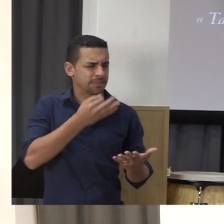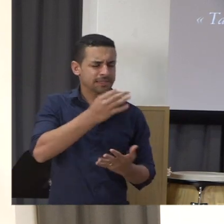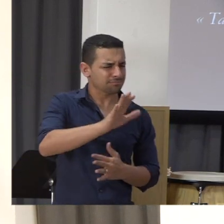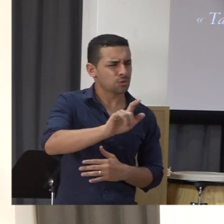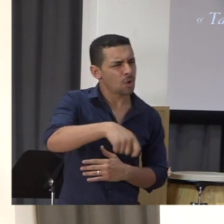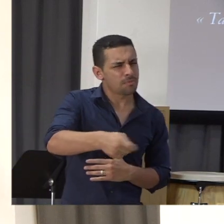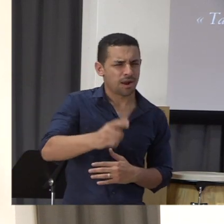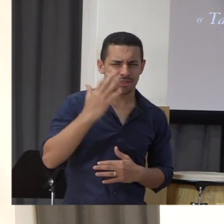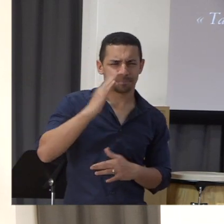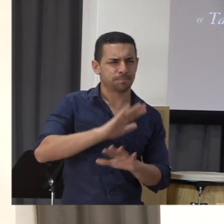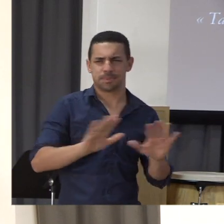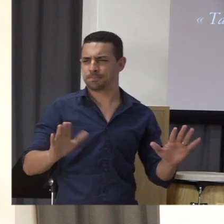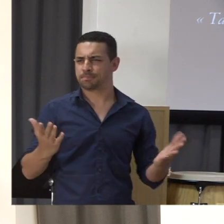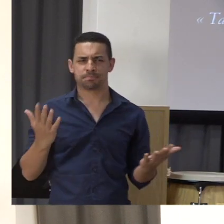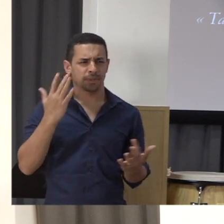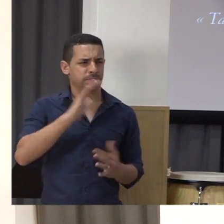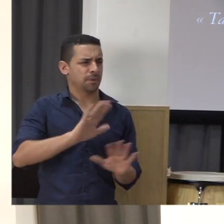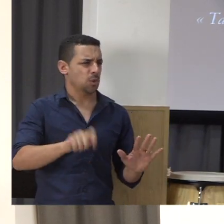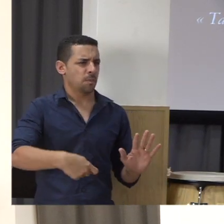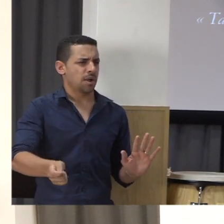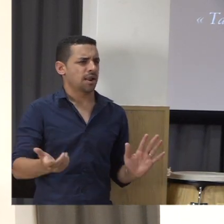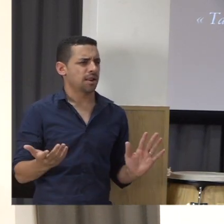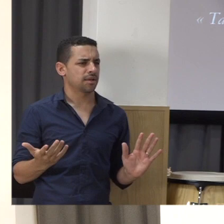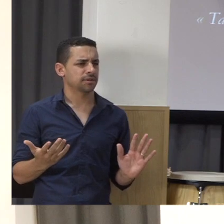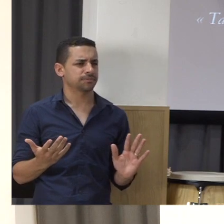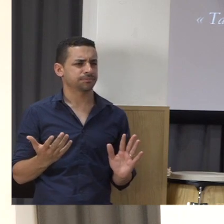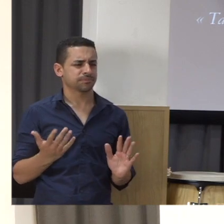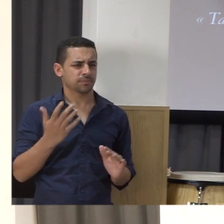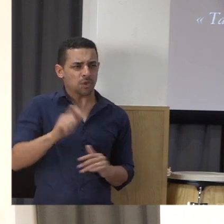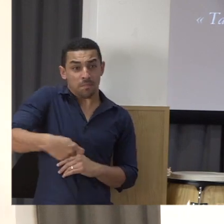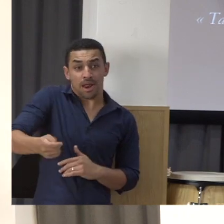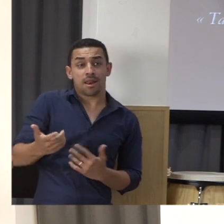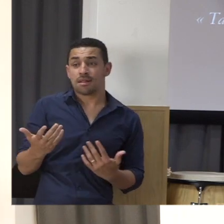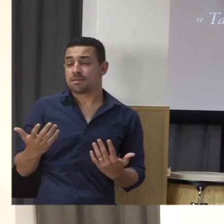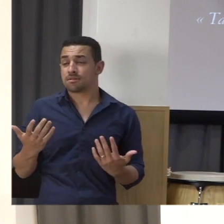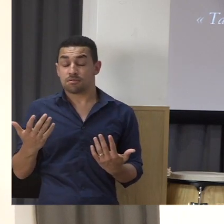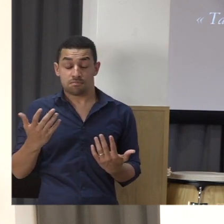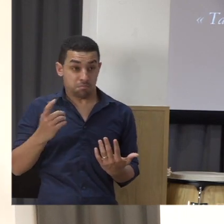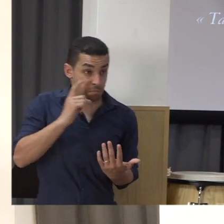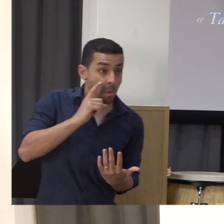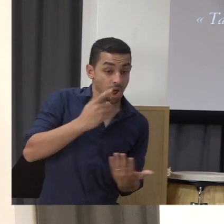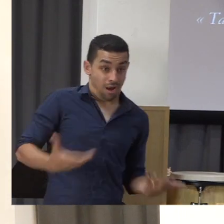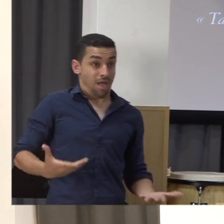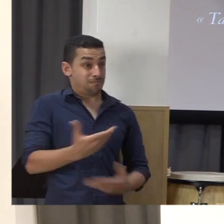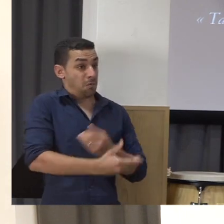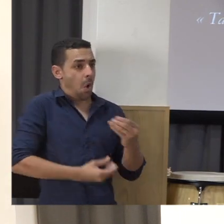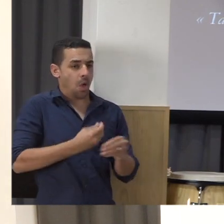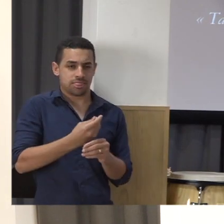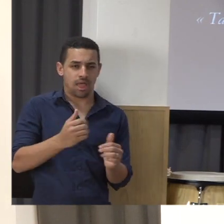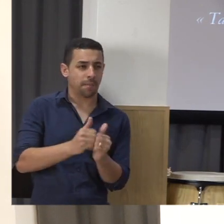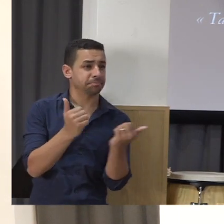normal. C'est normal. C'est normal parce que tu es dans un monde qui est